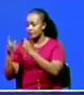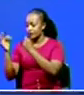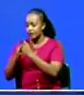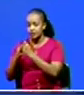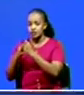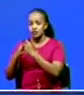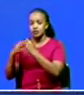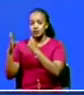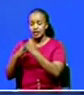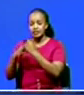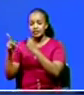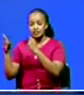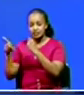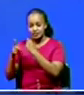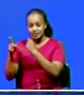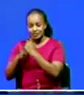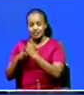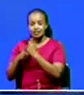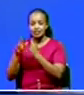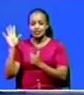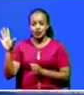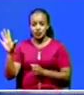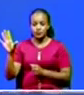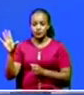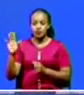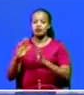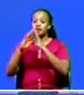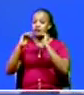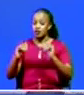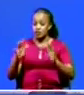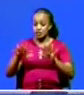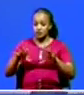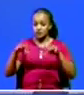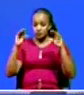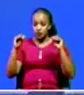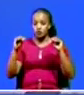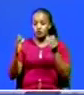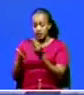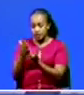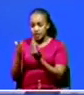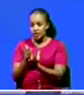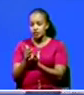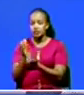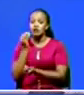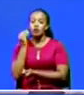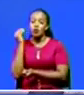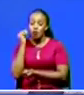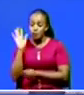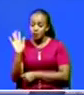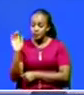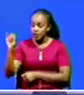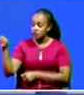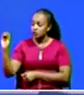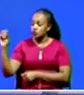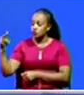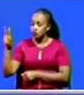781975. Mitambo hii ambayo hupatikana tu katika chumba cha wagonjwa mahututi imekuwa chumbani mwake John kwa zaidi ya miezi